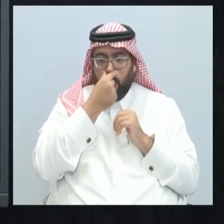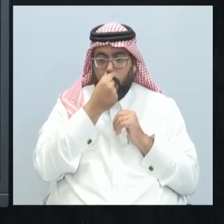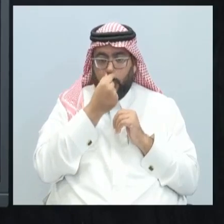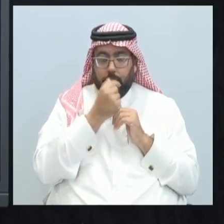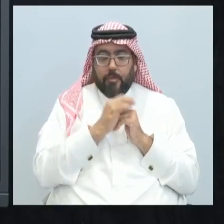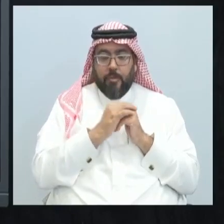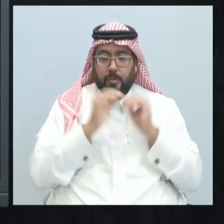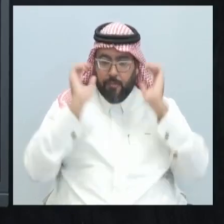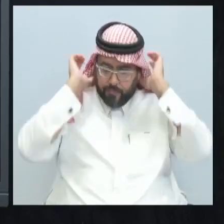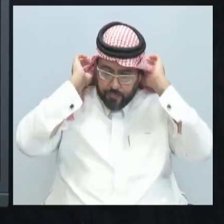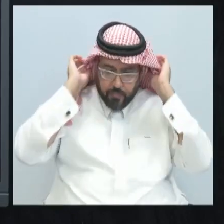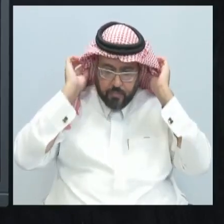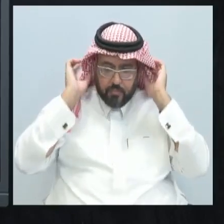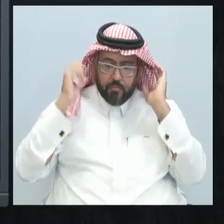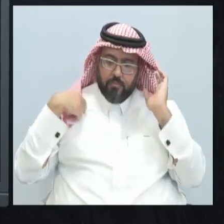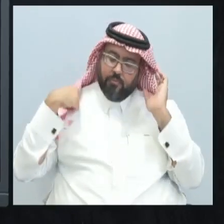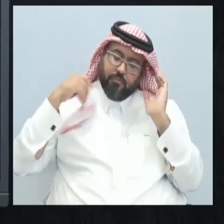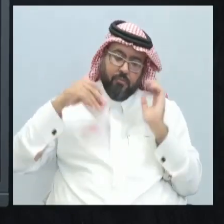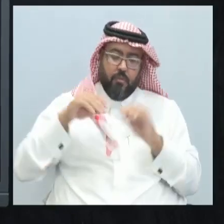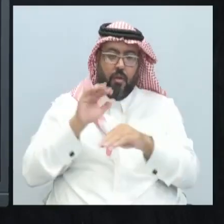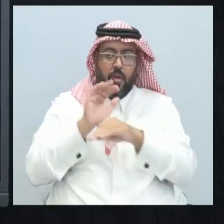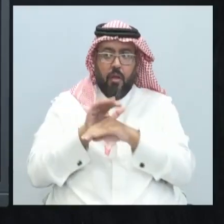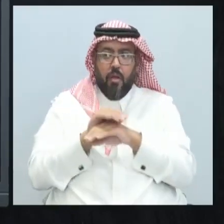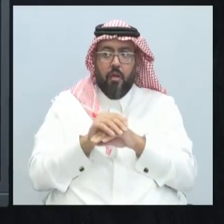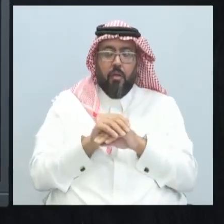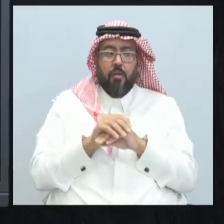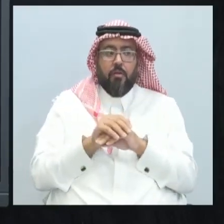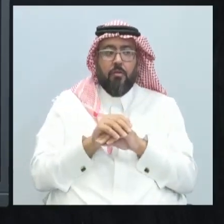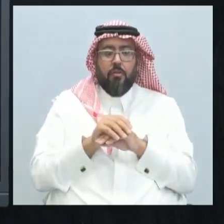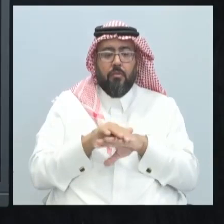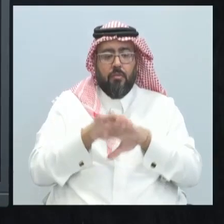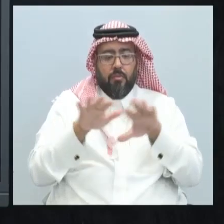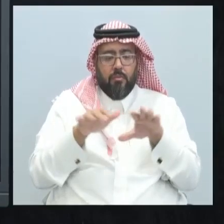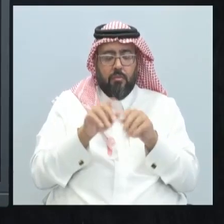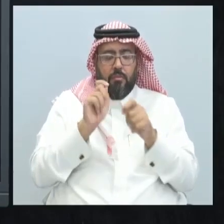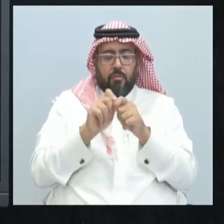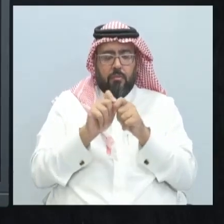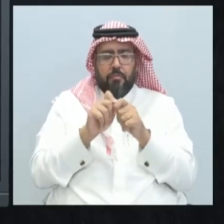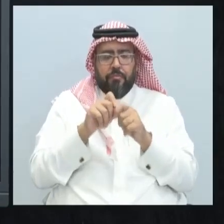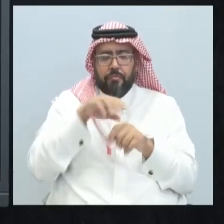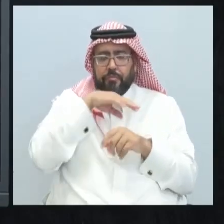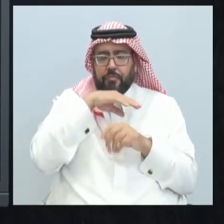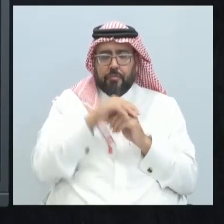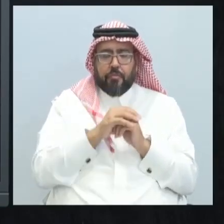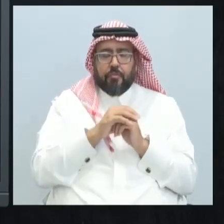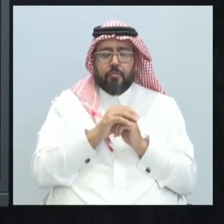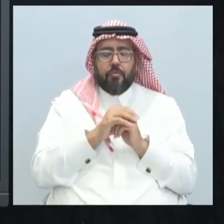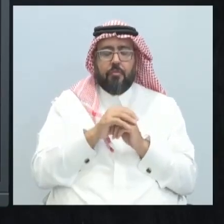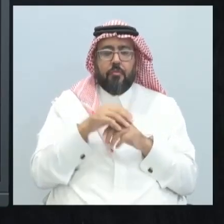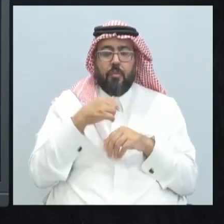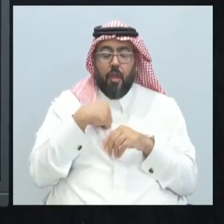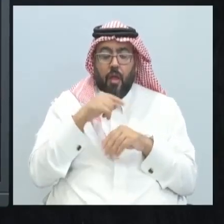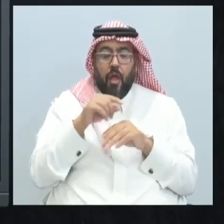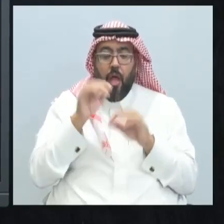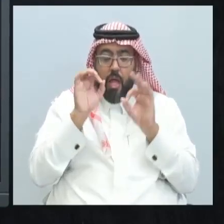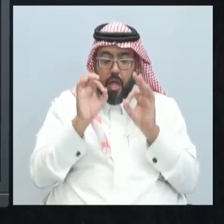الولاده او في جانب التربيه والعنايه وكل ما تصنعه هذه الام فاننا نجد ان